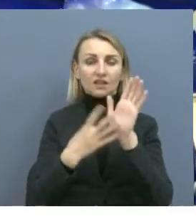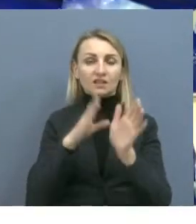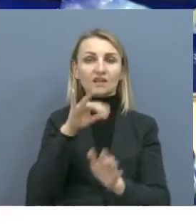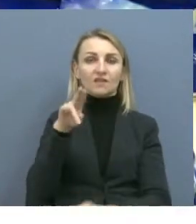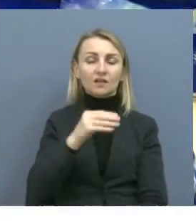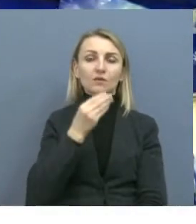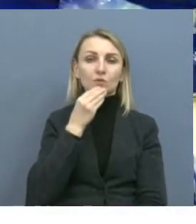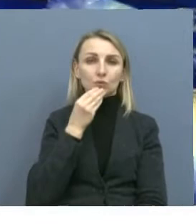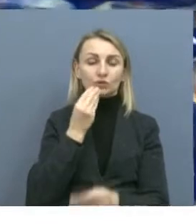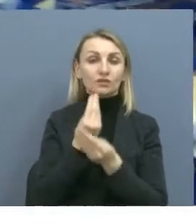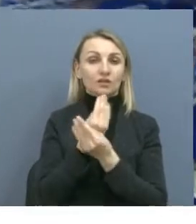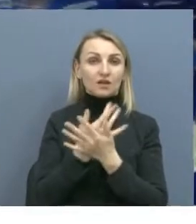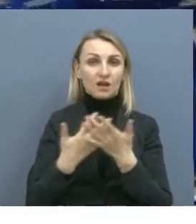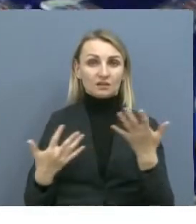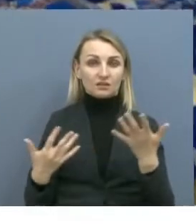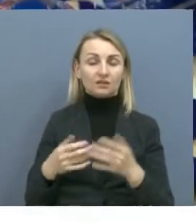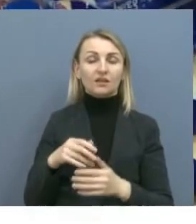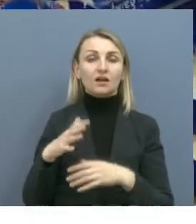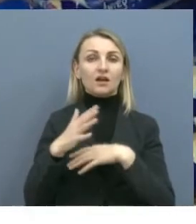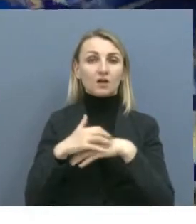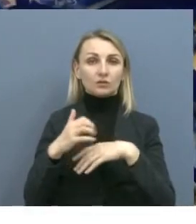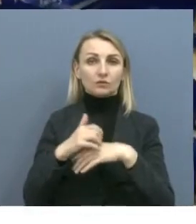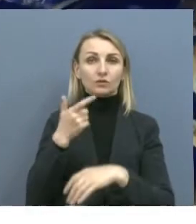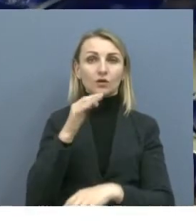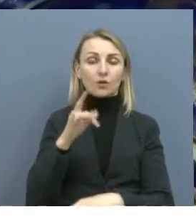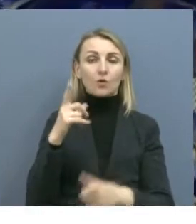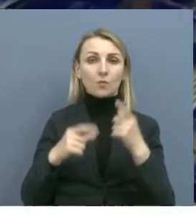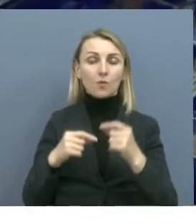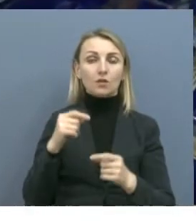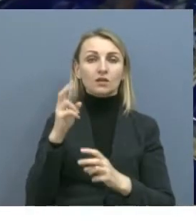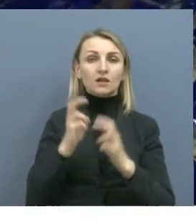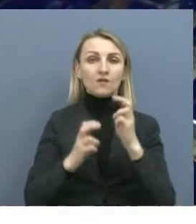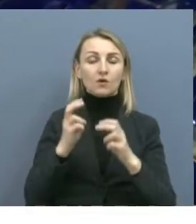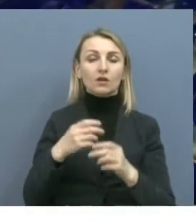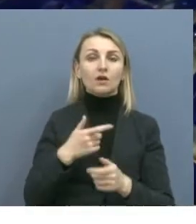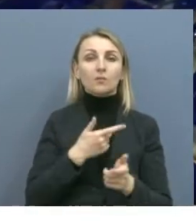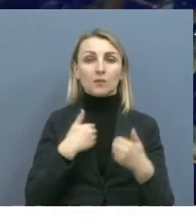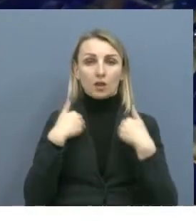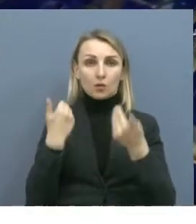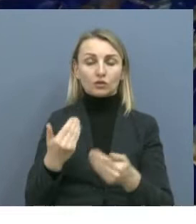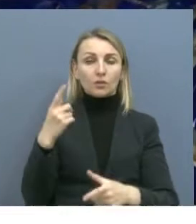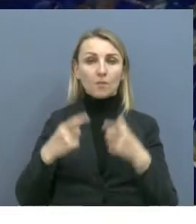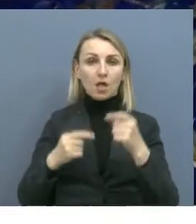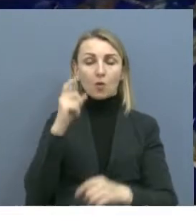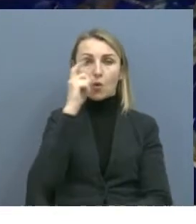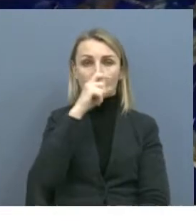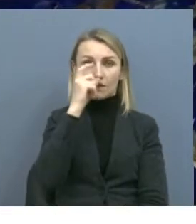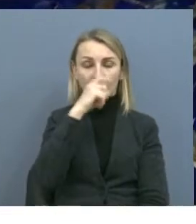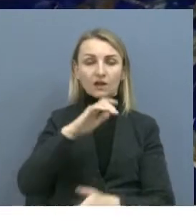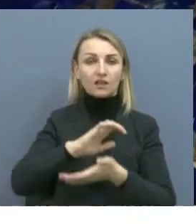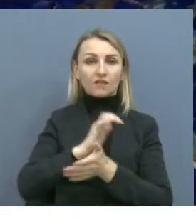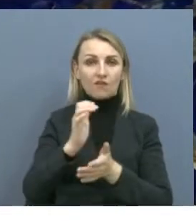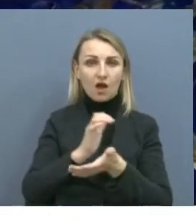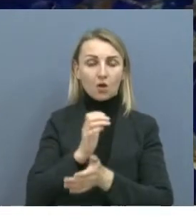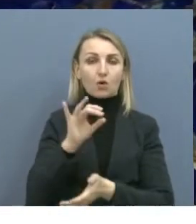товаров из стабилизационного фонда. Кокшетауский горный завод готов предложить 4 вида продукции – молоко, кефир, творог